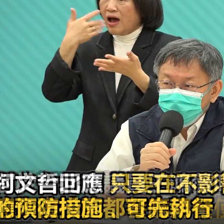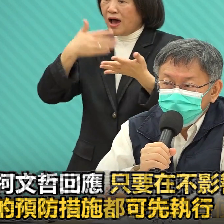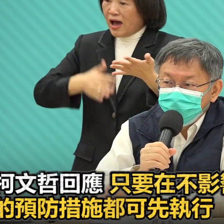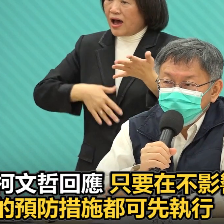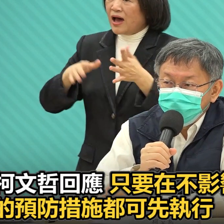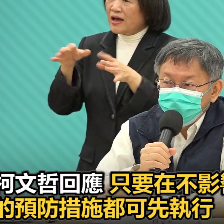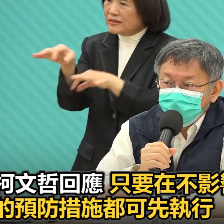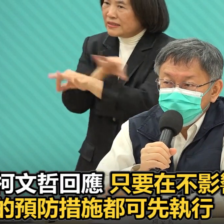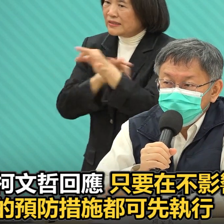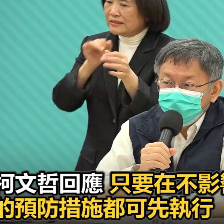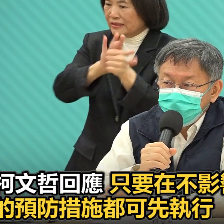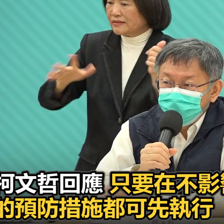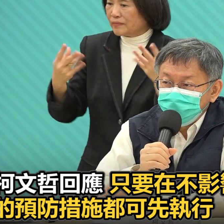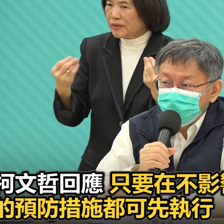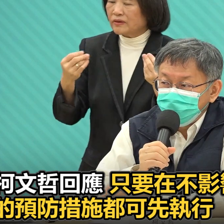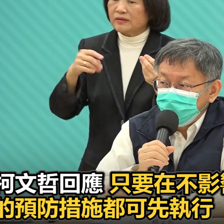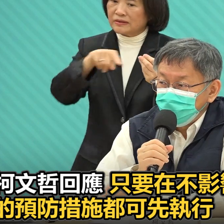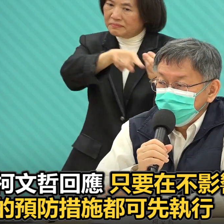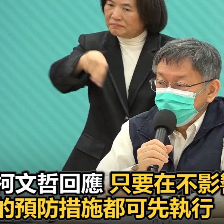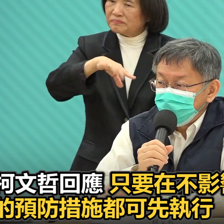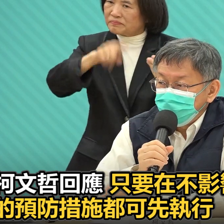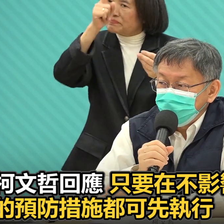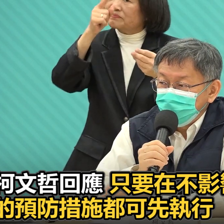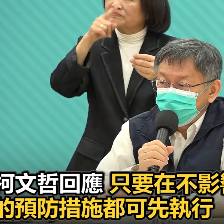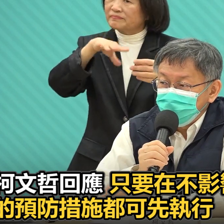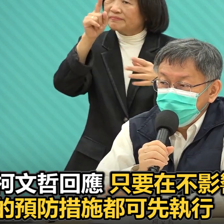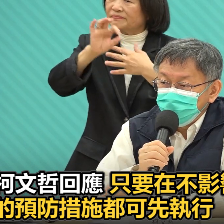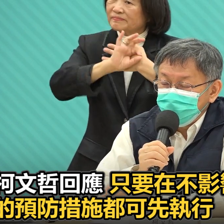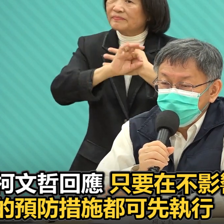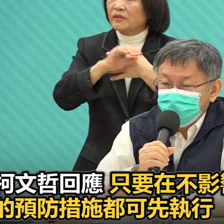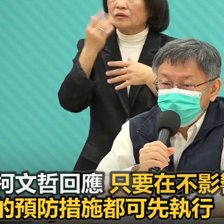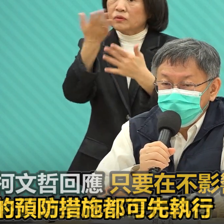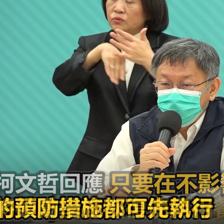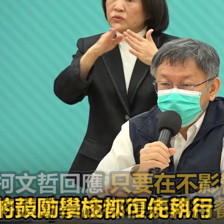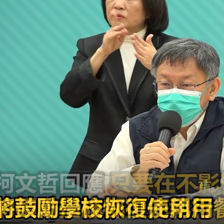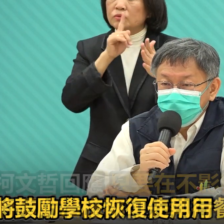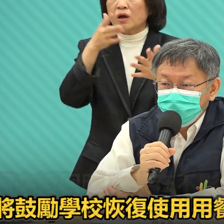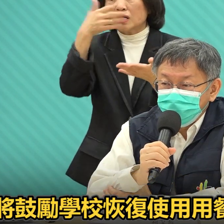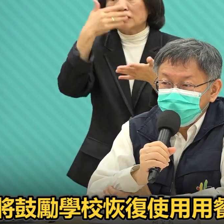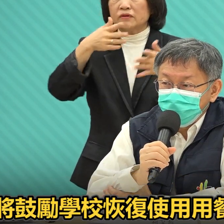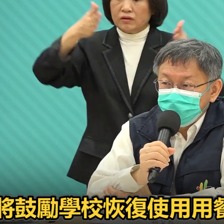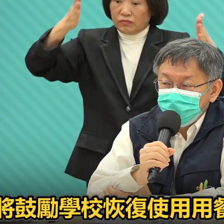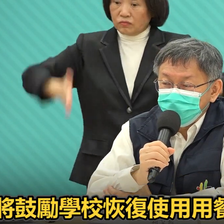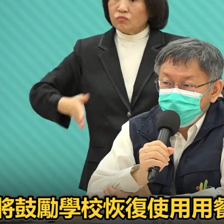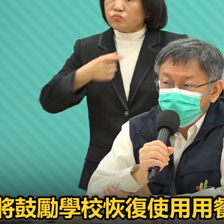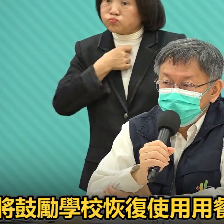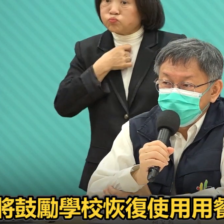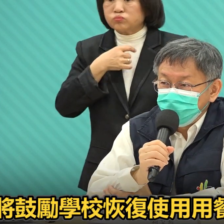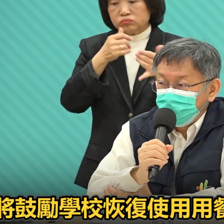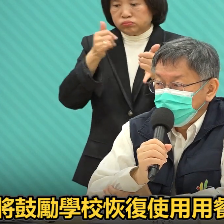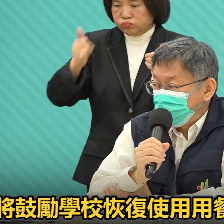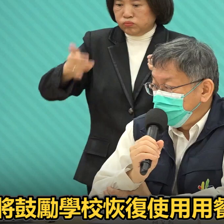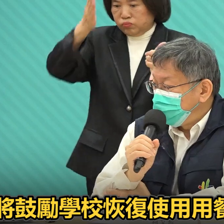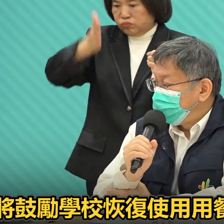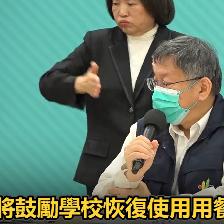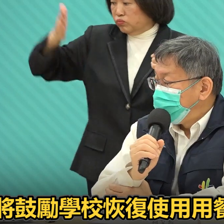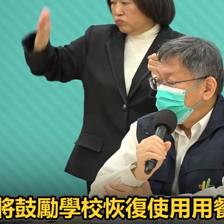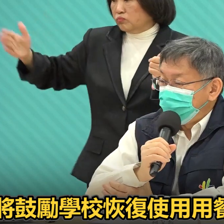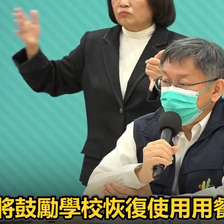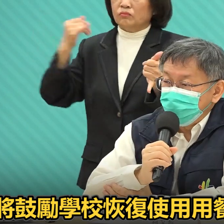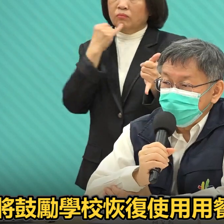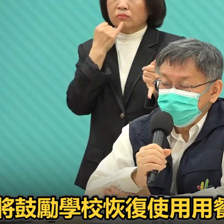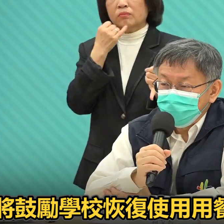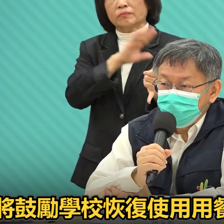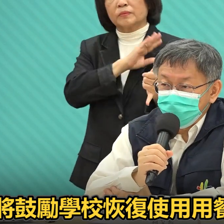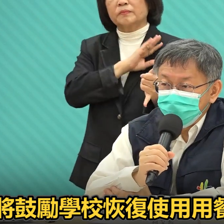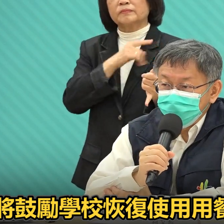措施可以先做了，所以如果学校营养午餐说啊吃饭的时候弄个隔板就 OK 了，这没问题了，这个